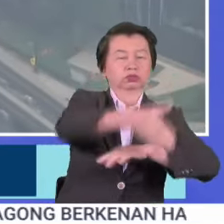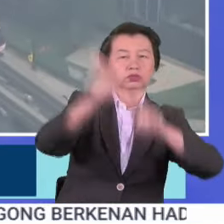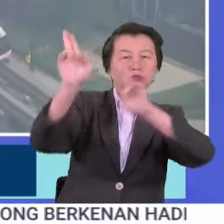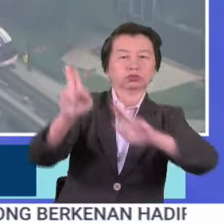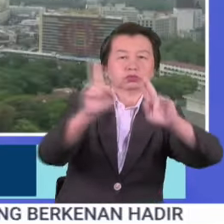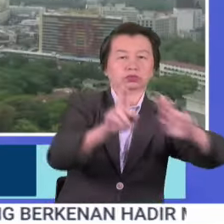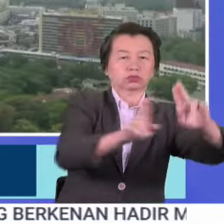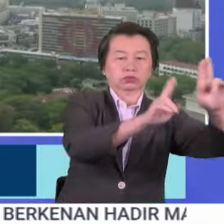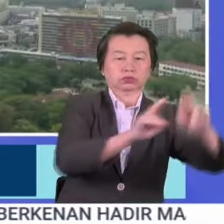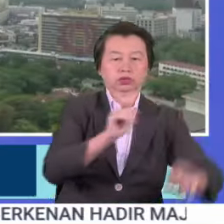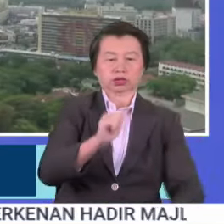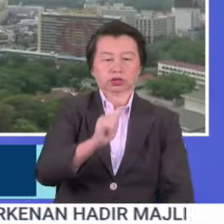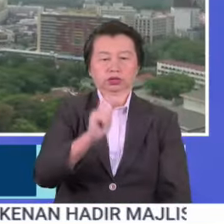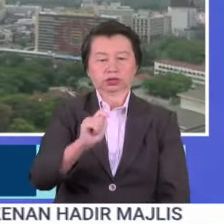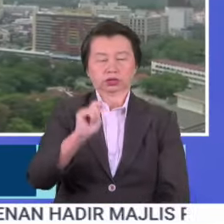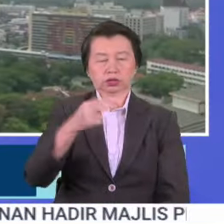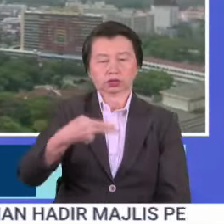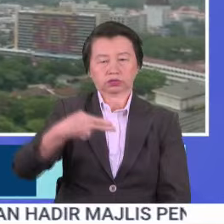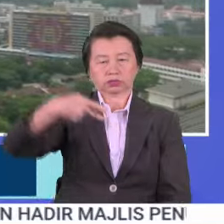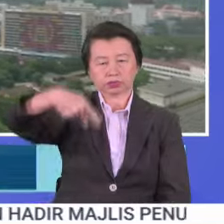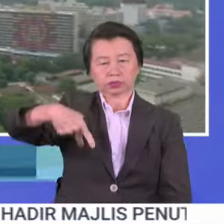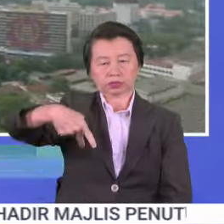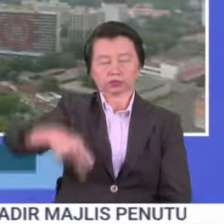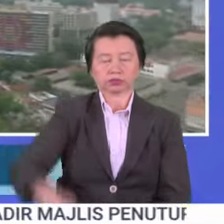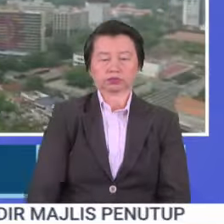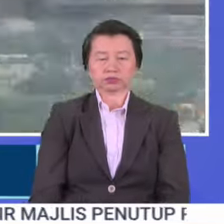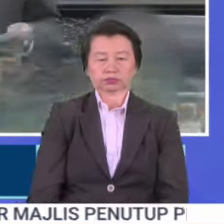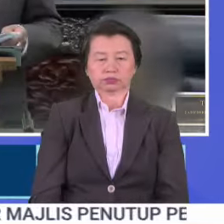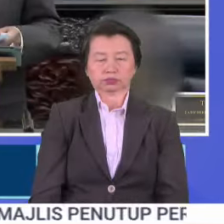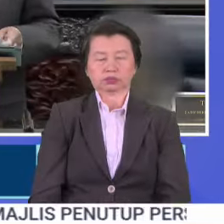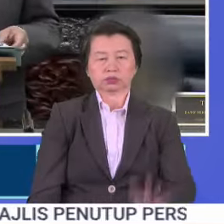sempadan AATHP.